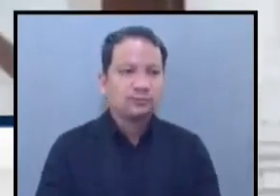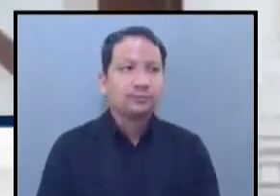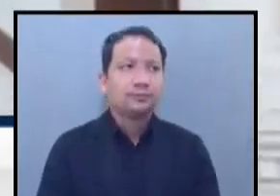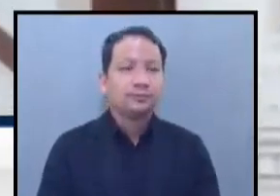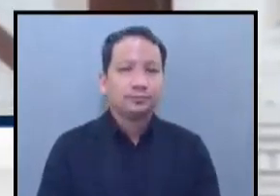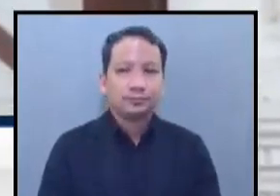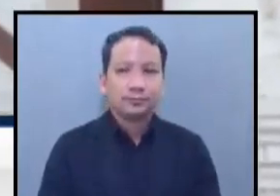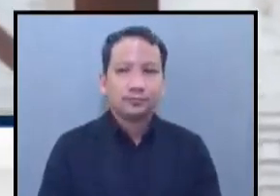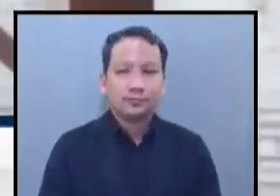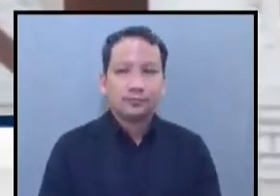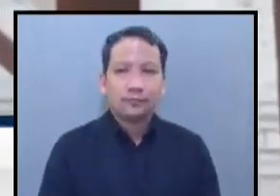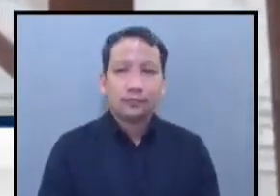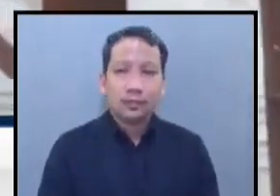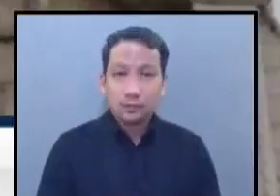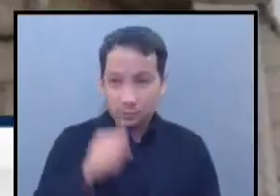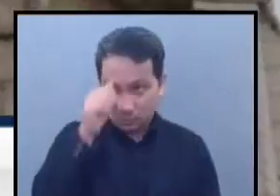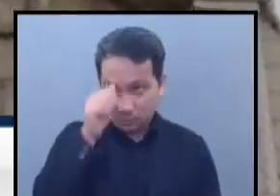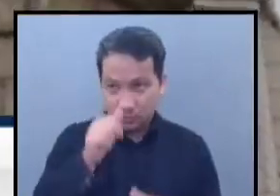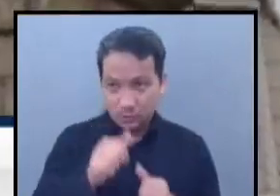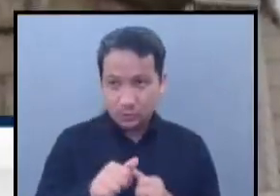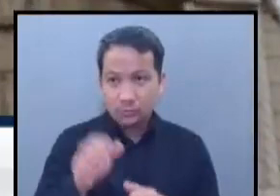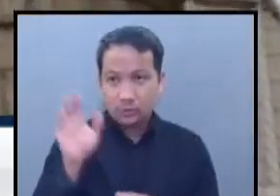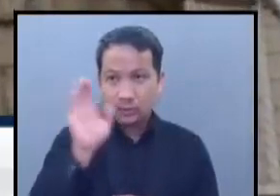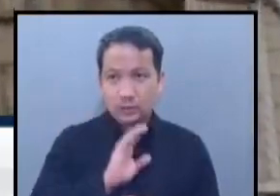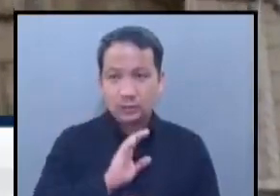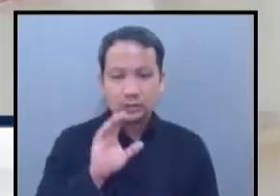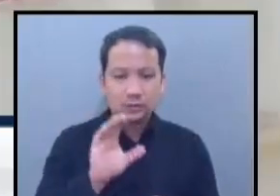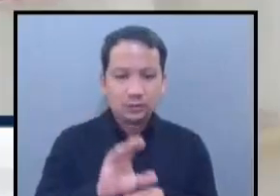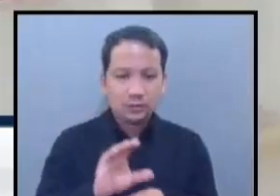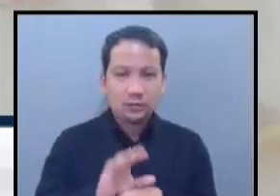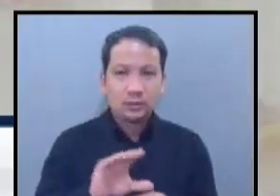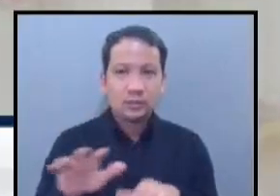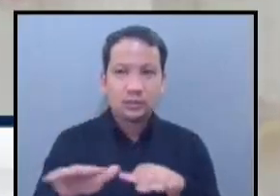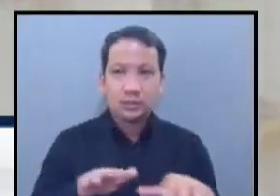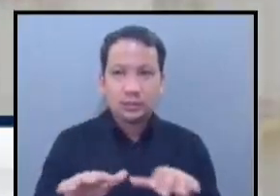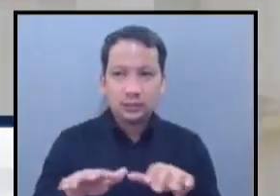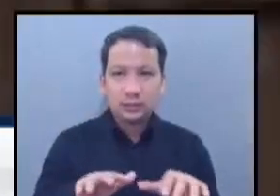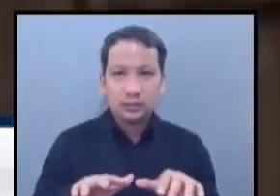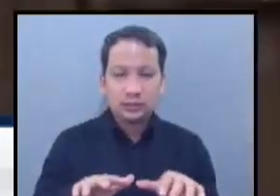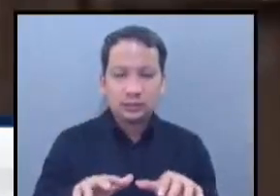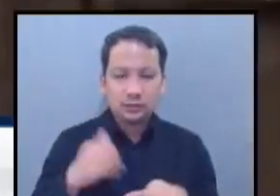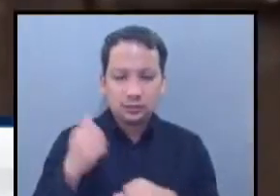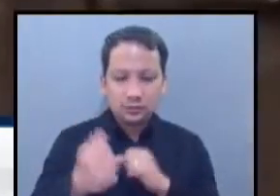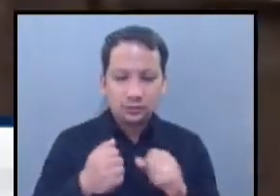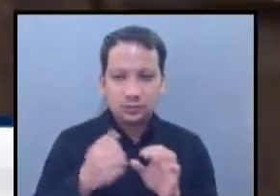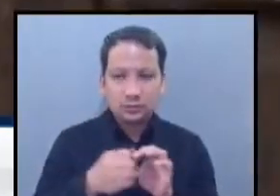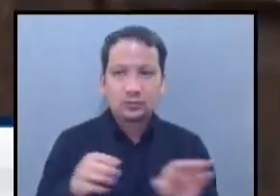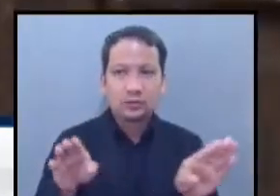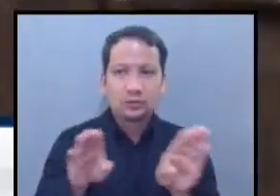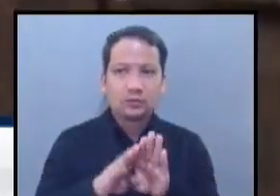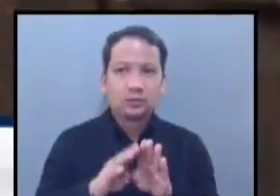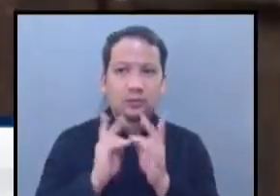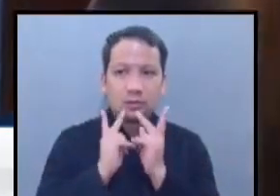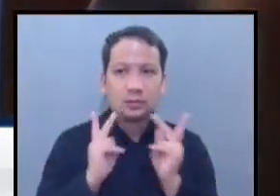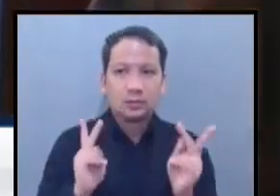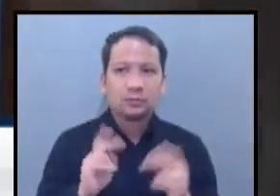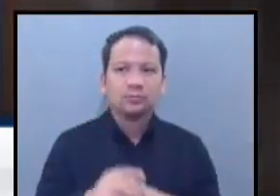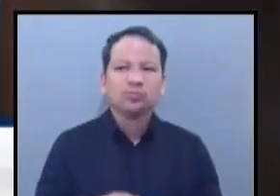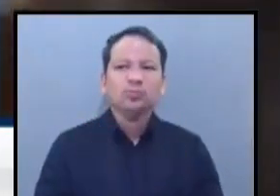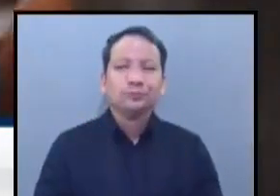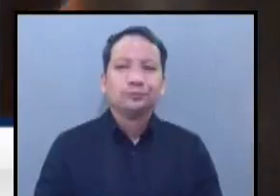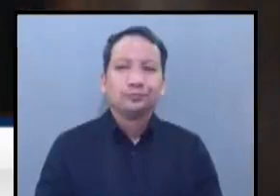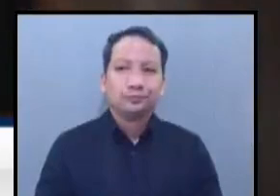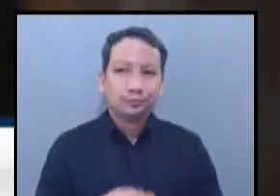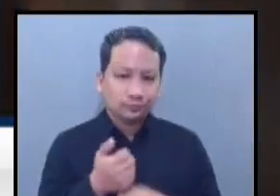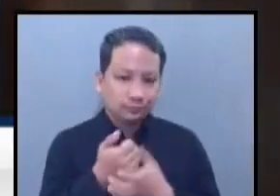church. Matatanda ang lubhang nasira ang simbahan dahil sa lindol nitong nakarang taon at hanggang ngayon sarado pa sa publiko. Sa pakikipagtulungan